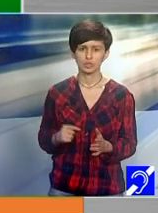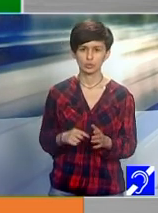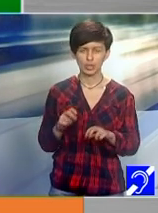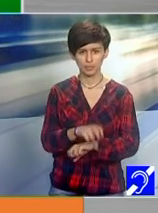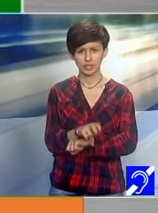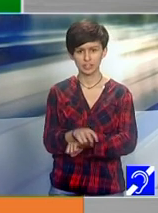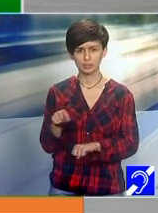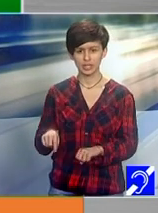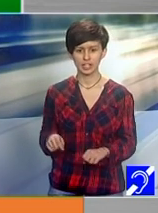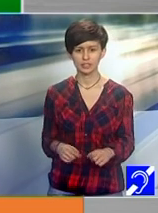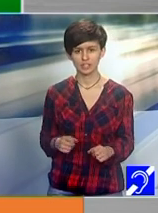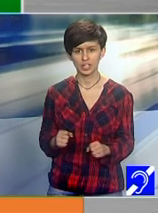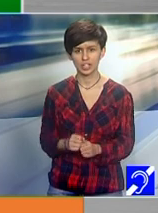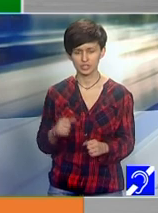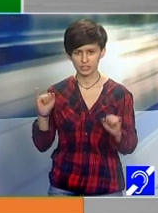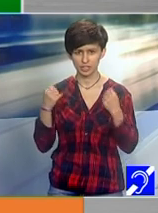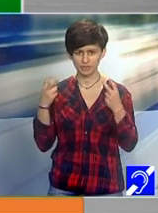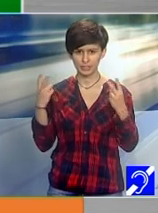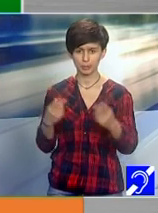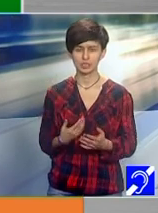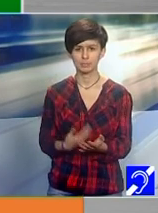nu au participat la această manifestație, deoarece